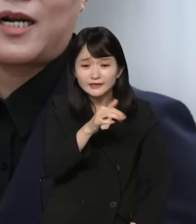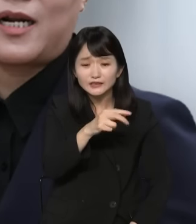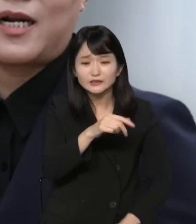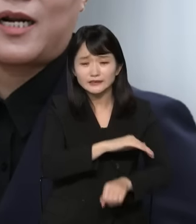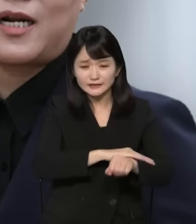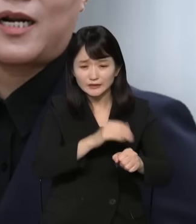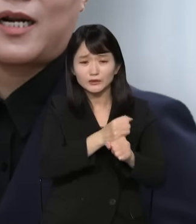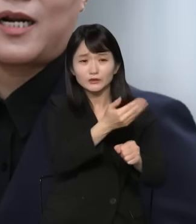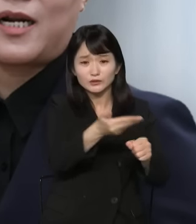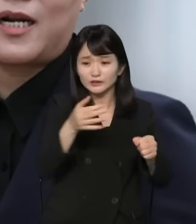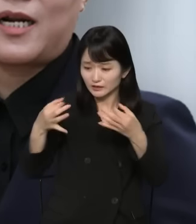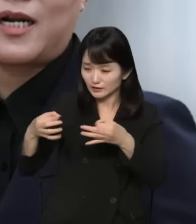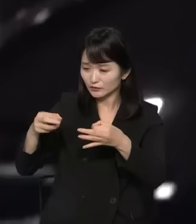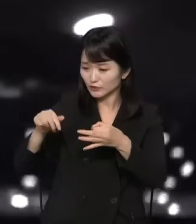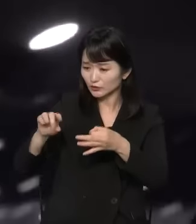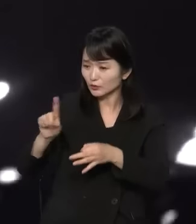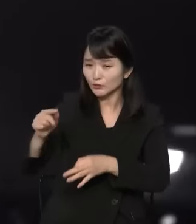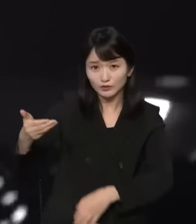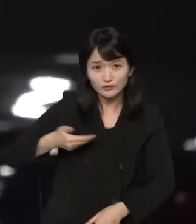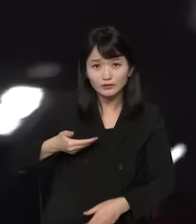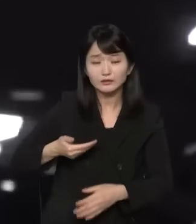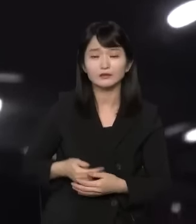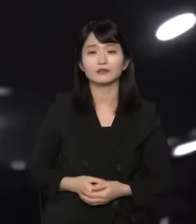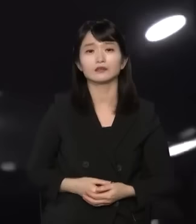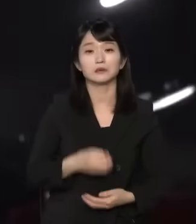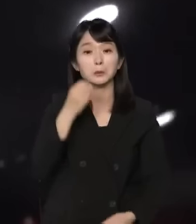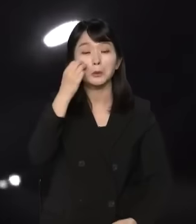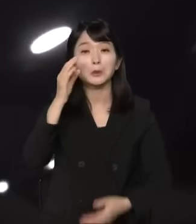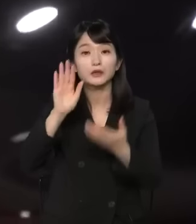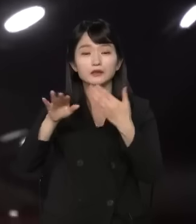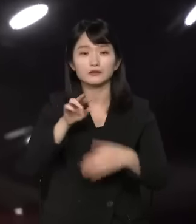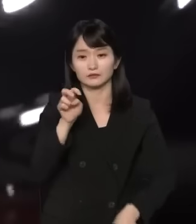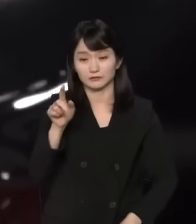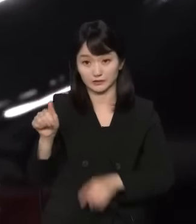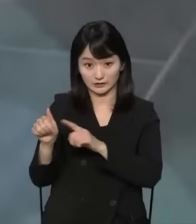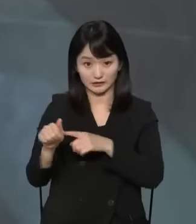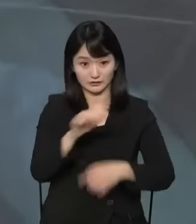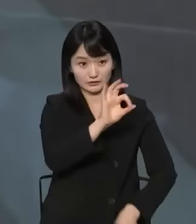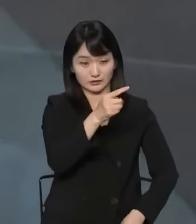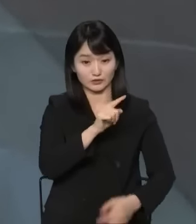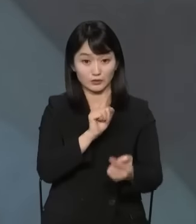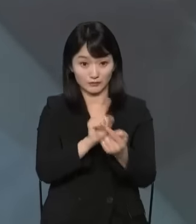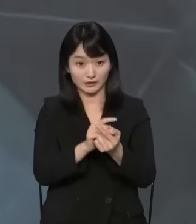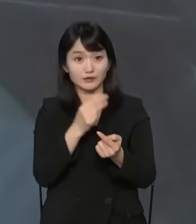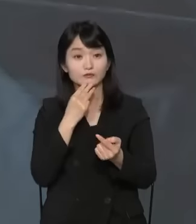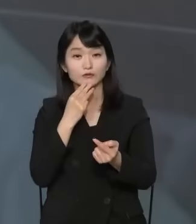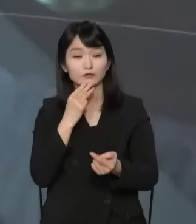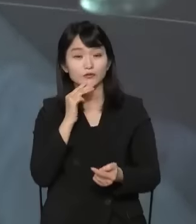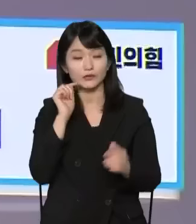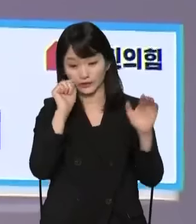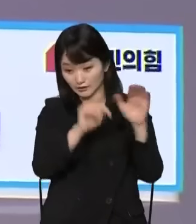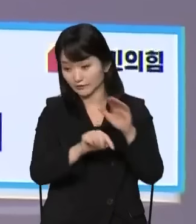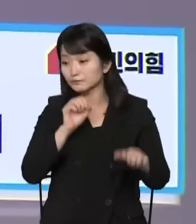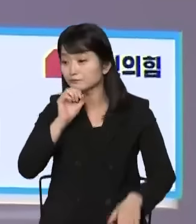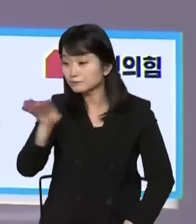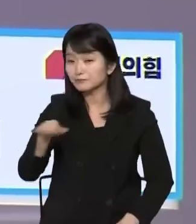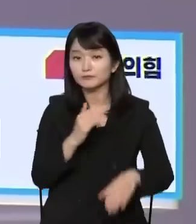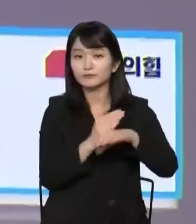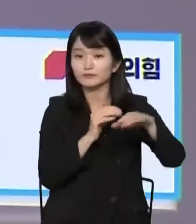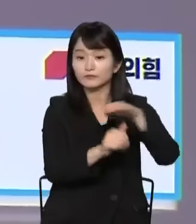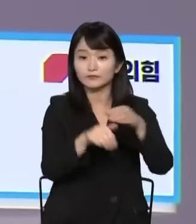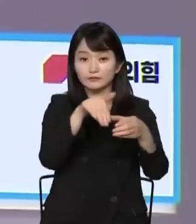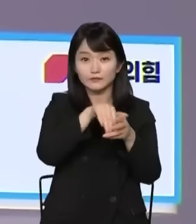김영선이 뭘 받을 거 아니야 석달 뒤 명신은 안 의원을 만나러 서울에 간다고 말하기도 합니다 당대표